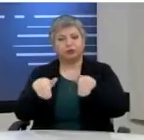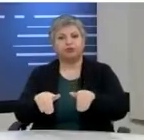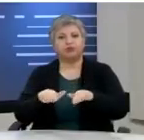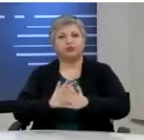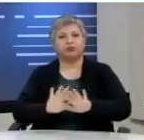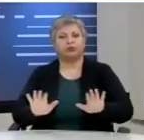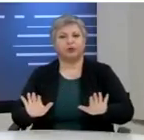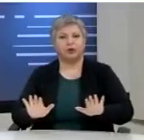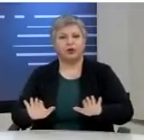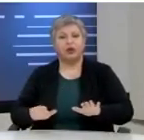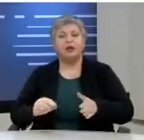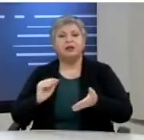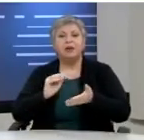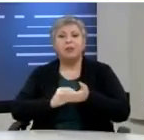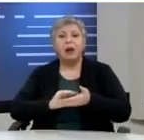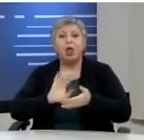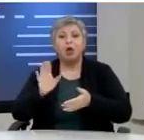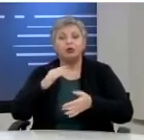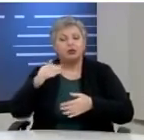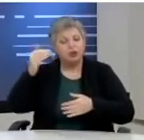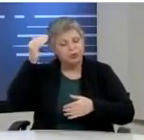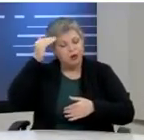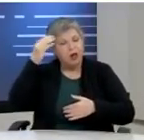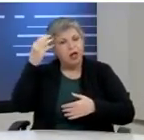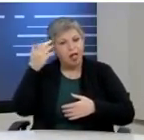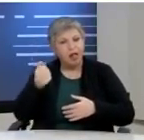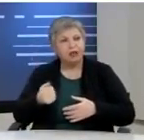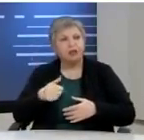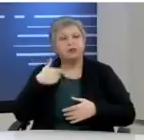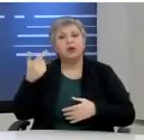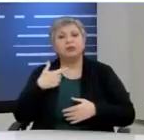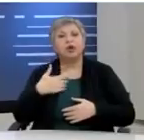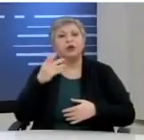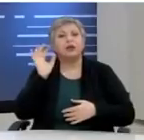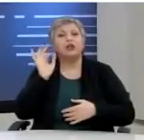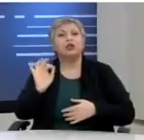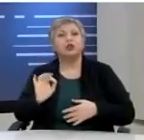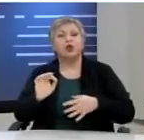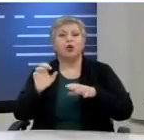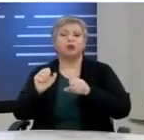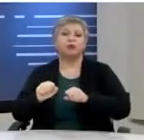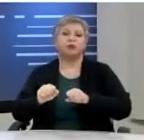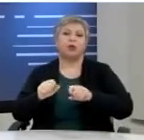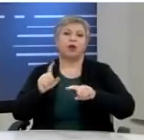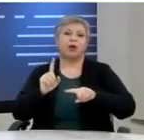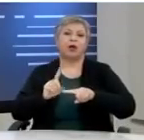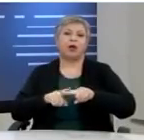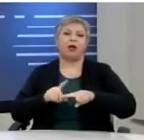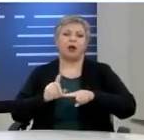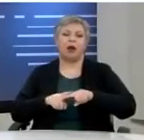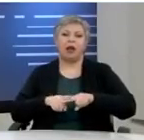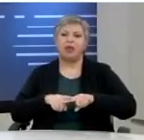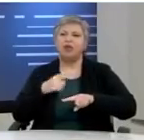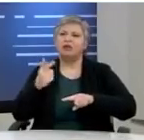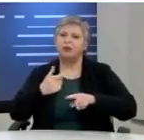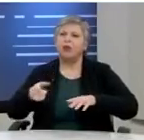είδους αλυτρωτική ρητορική, κάθε είδους αλυτρωτικές δράσεις από οποιονδήποτε κι αν προέρχονται αυτές.